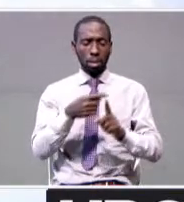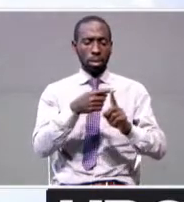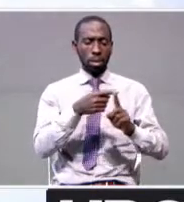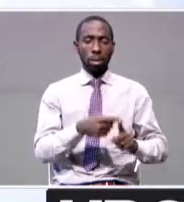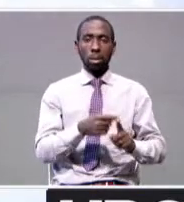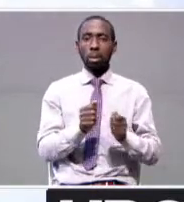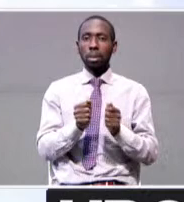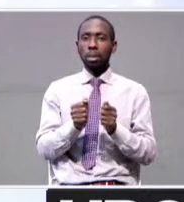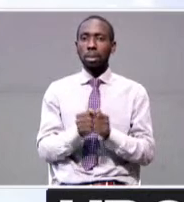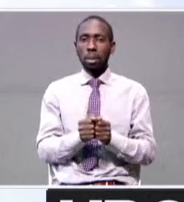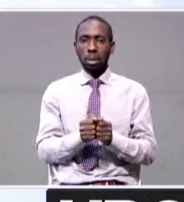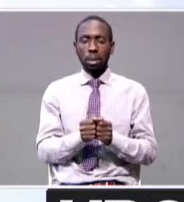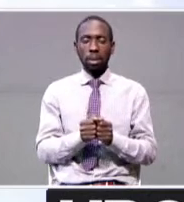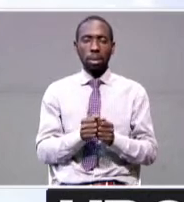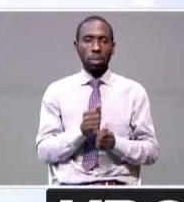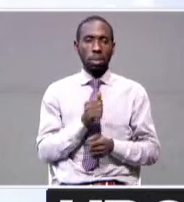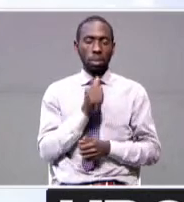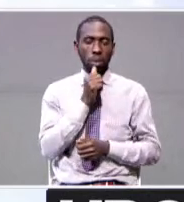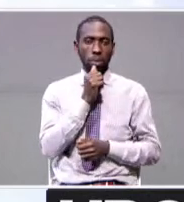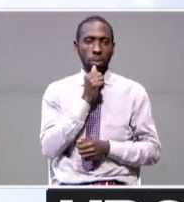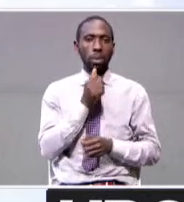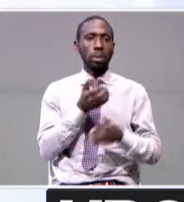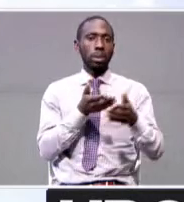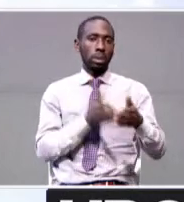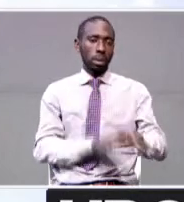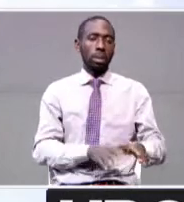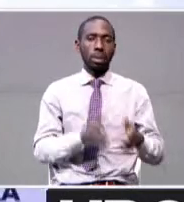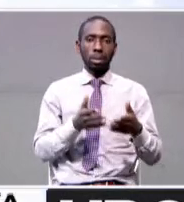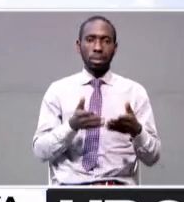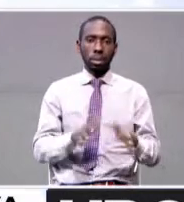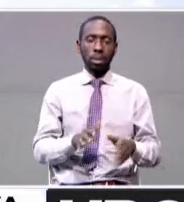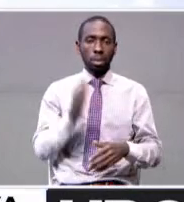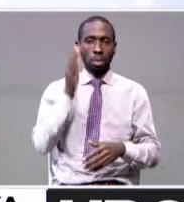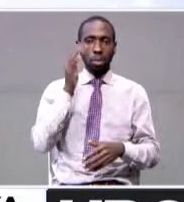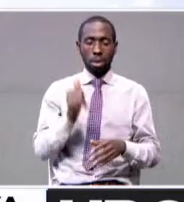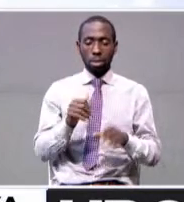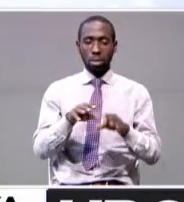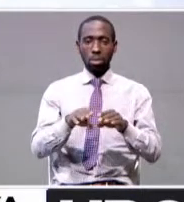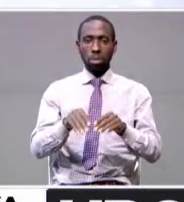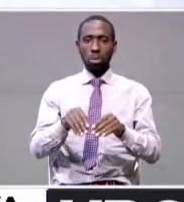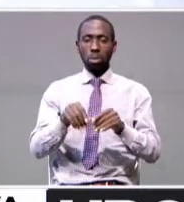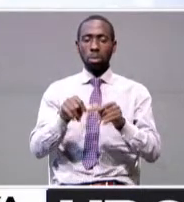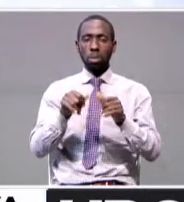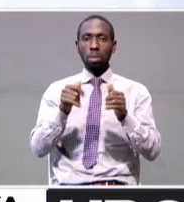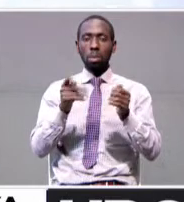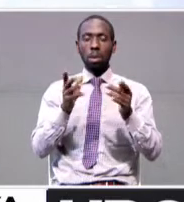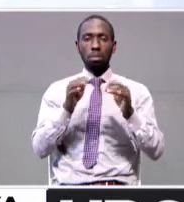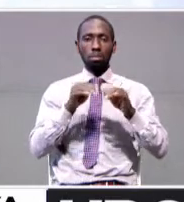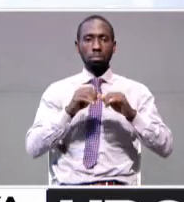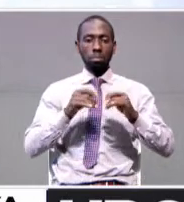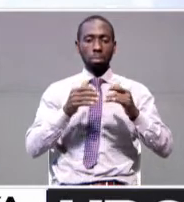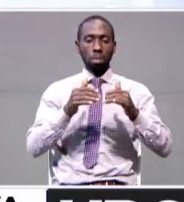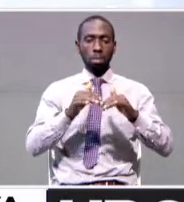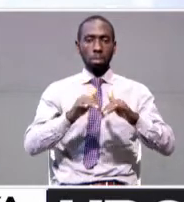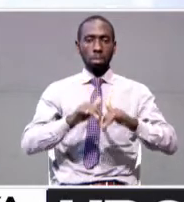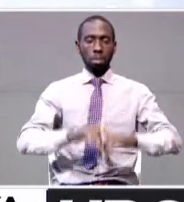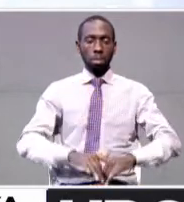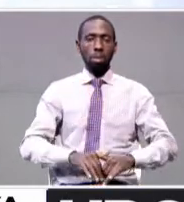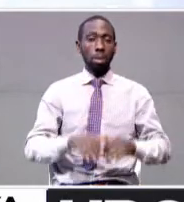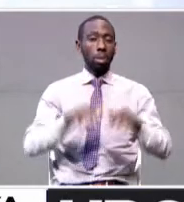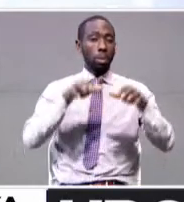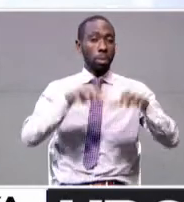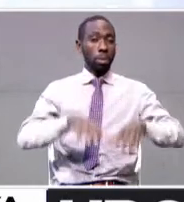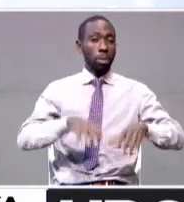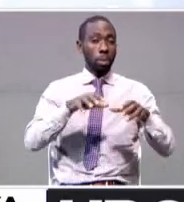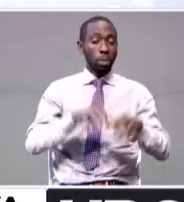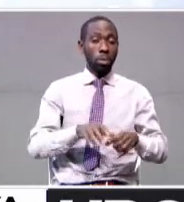mu kubumbuluka kwakwettaka okubaddewo mu ggombolola ye Rukoki esanga mu disitulikiti ya Kasese oluvannyuma lw'enkuba okufuddemba kumpi